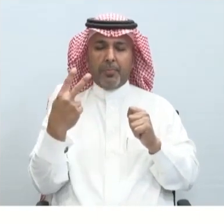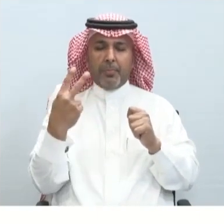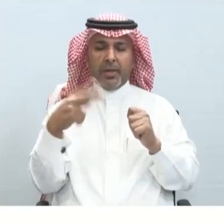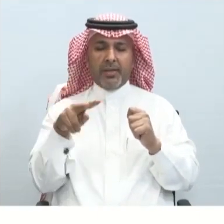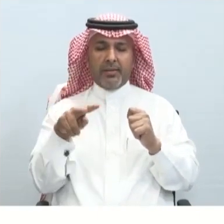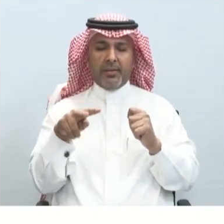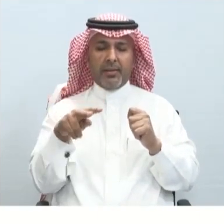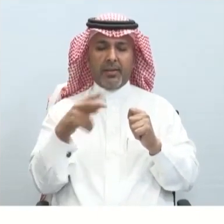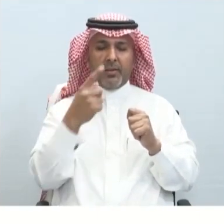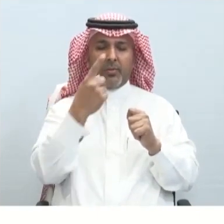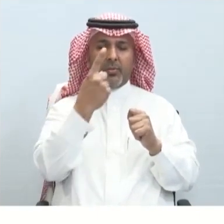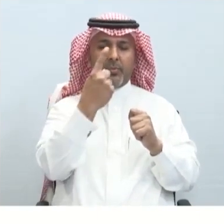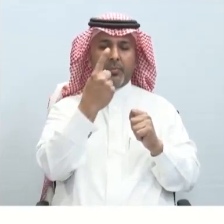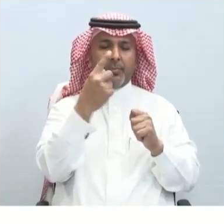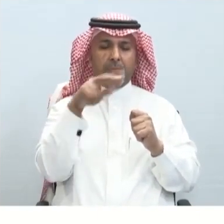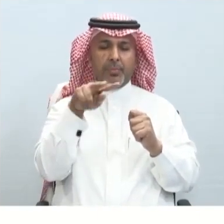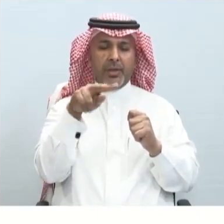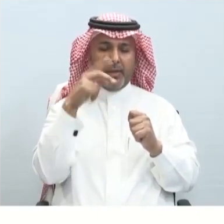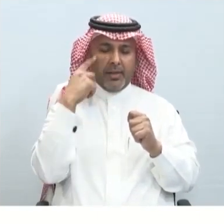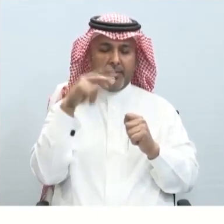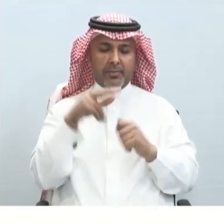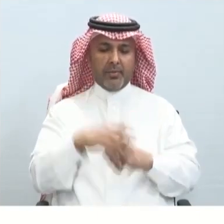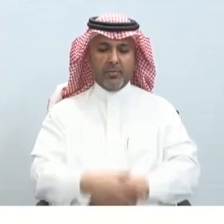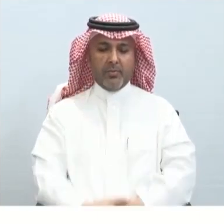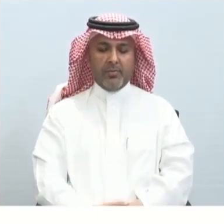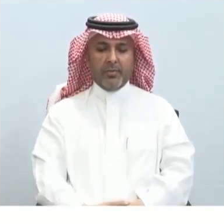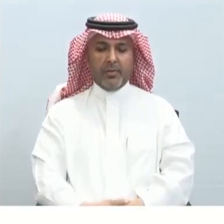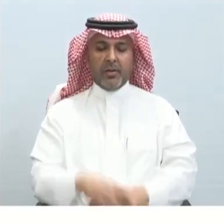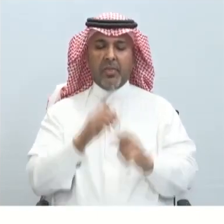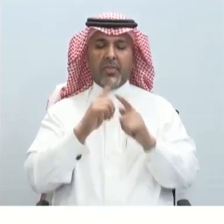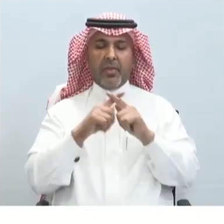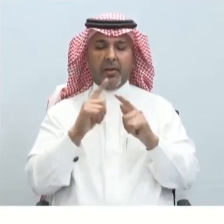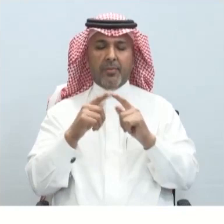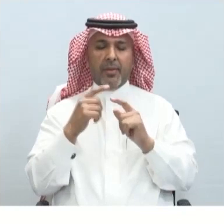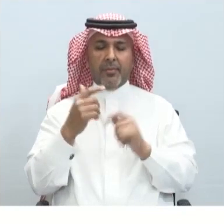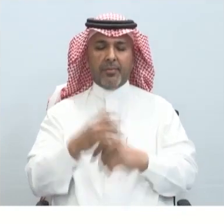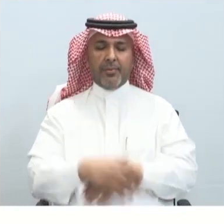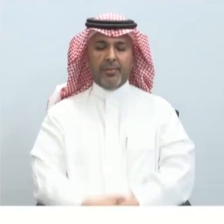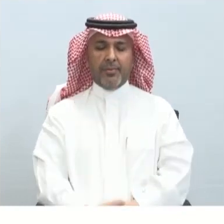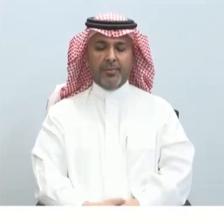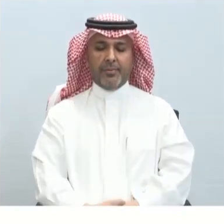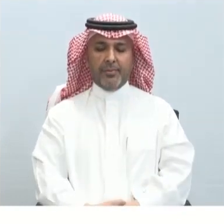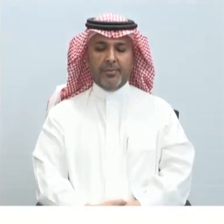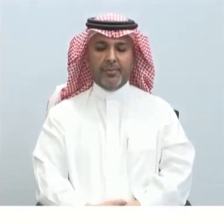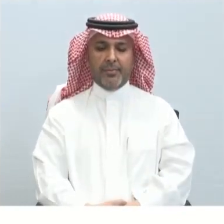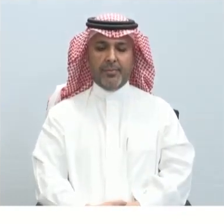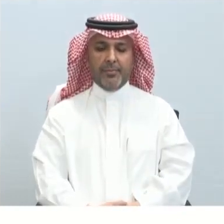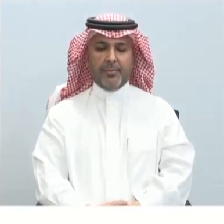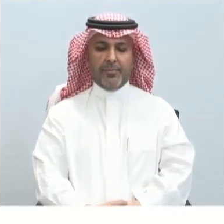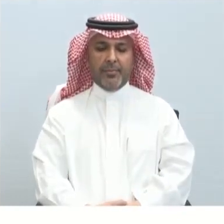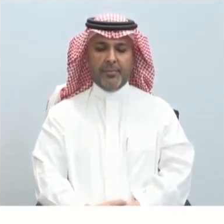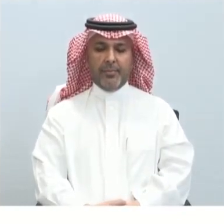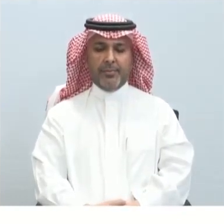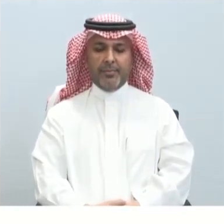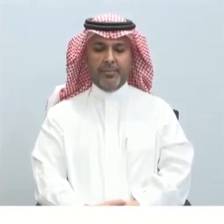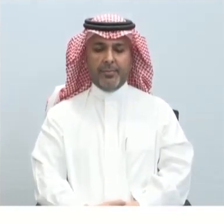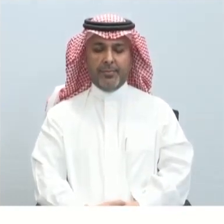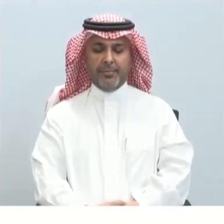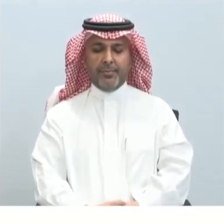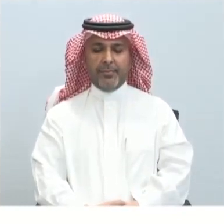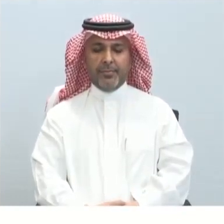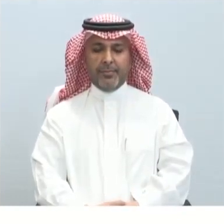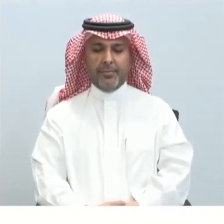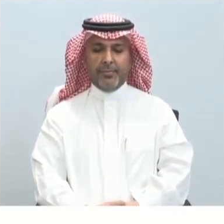فالمساحه هنا بتكون عباره يلا قولوا معاي راح نضرب الميه ضرب المئتين